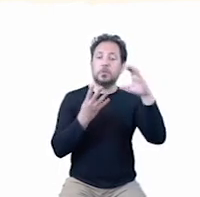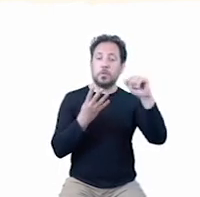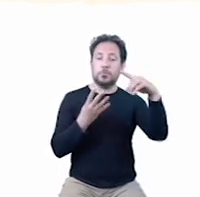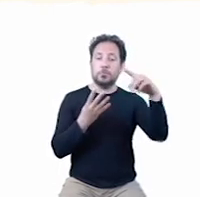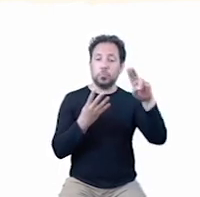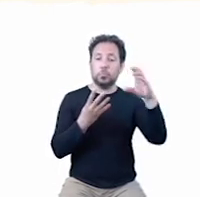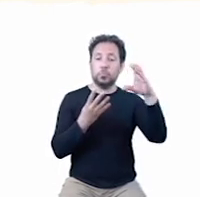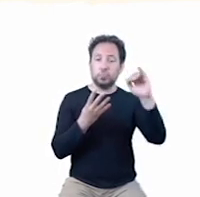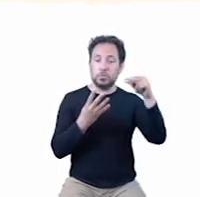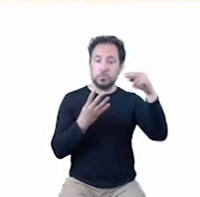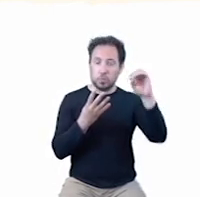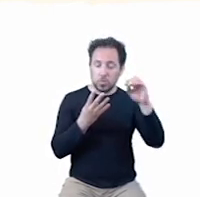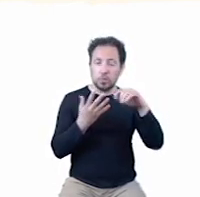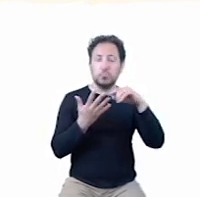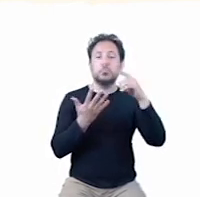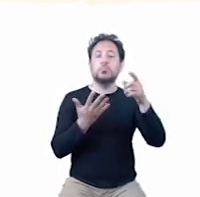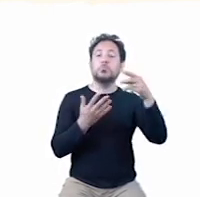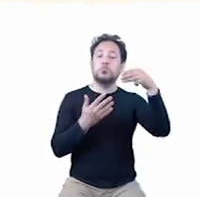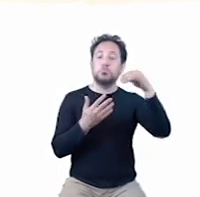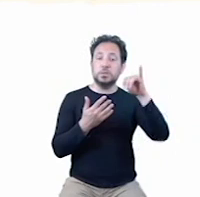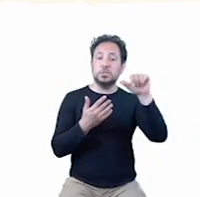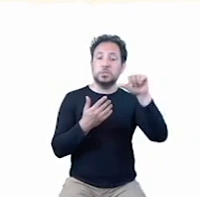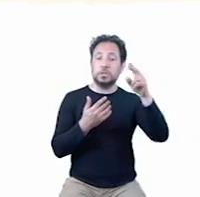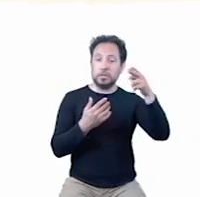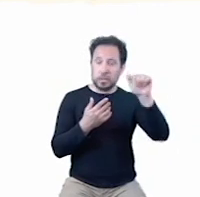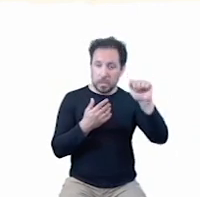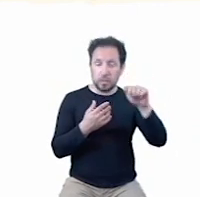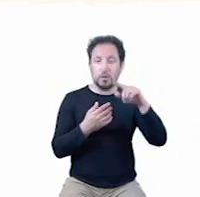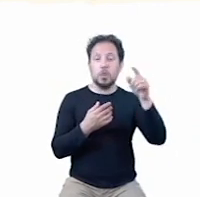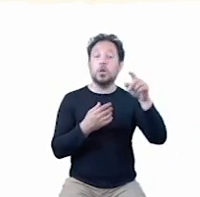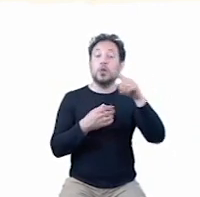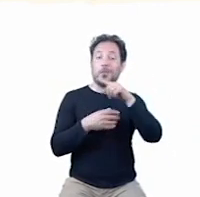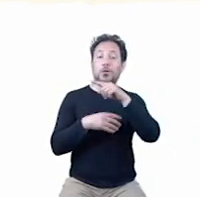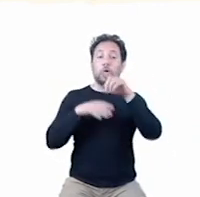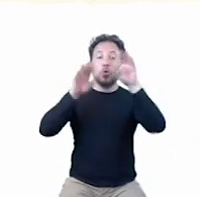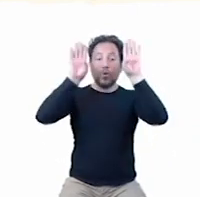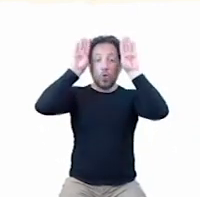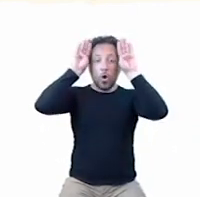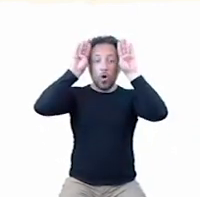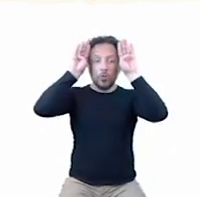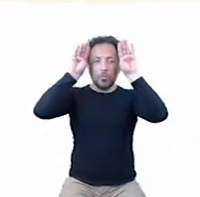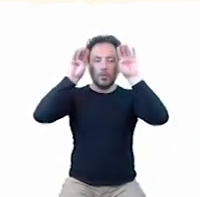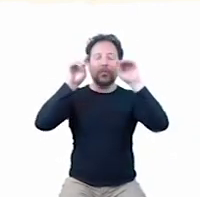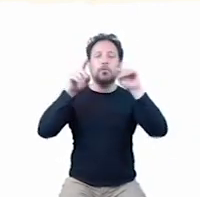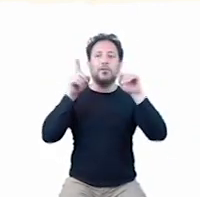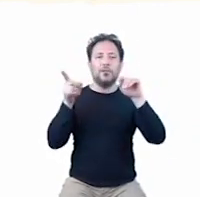Rocky giocano insieme mangiano insieme e dormono insieme.